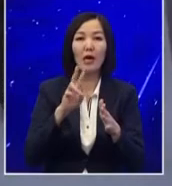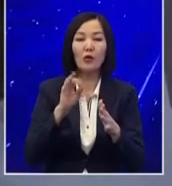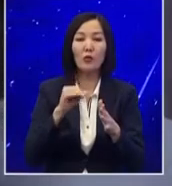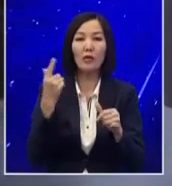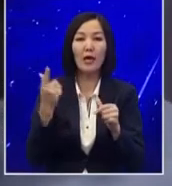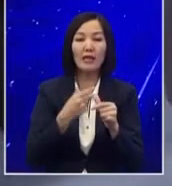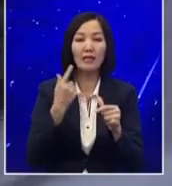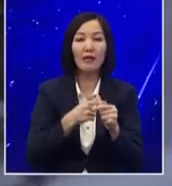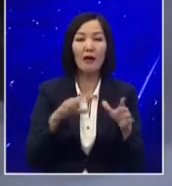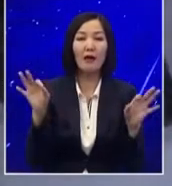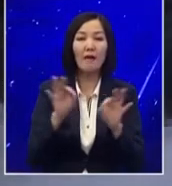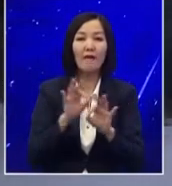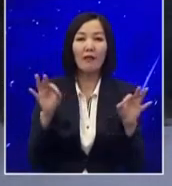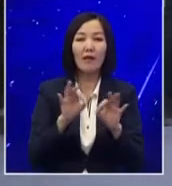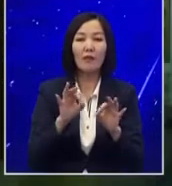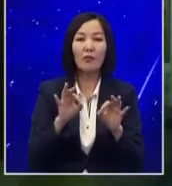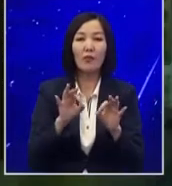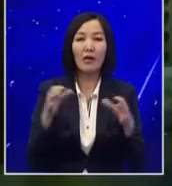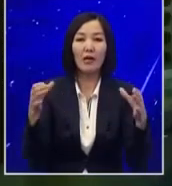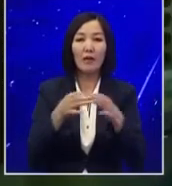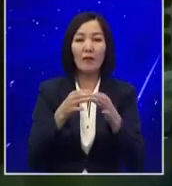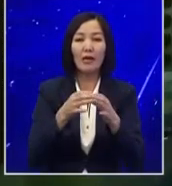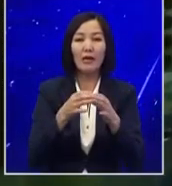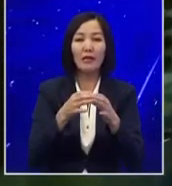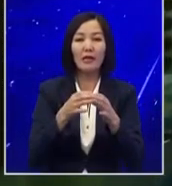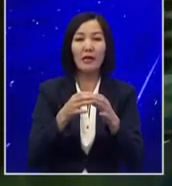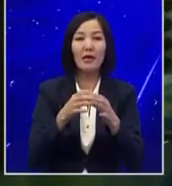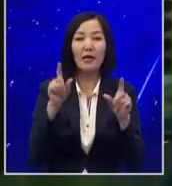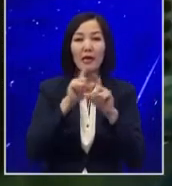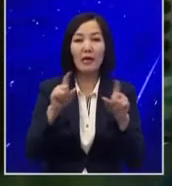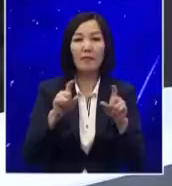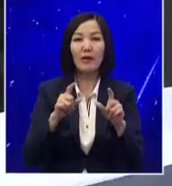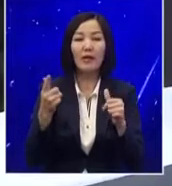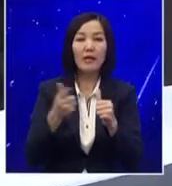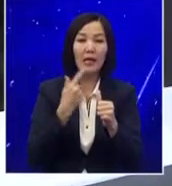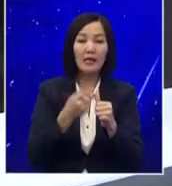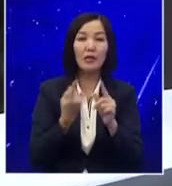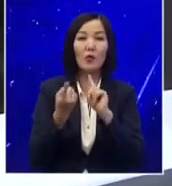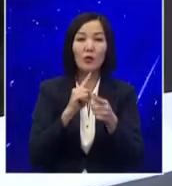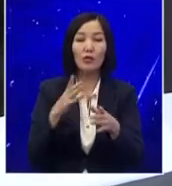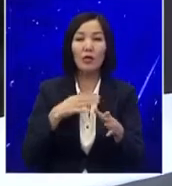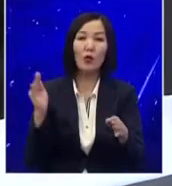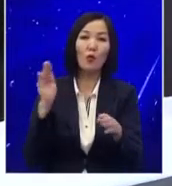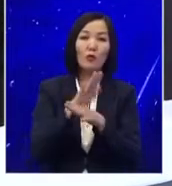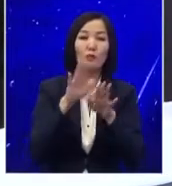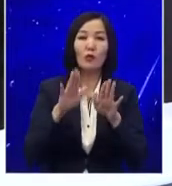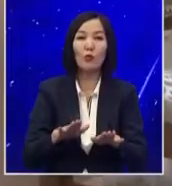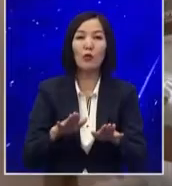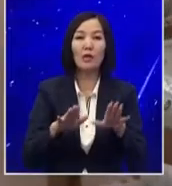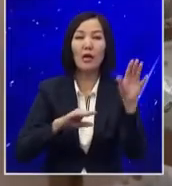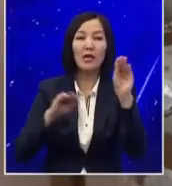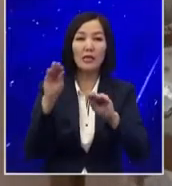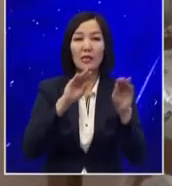Сүйінбай Аронұл атындағы филармония жайғасқан. Ғимарат атымен де затымен де өзгеріп жатыр. Қосымша орындар декорация